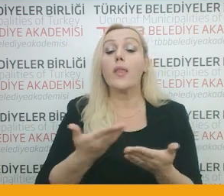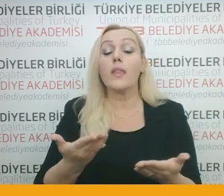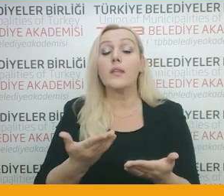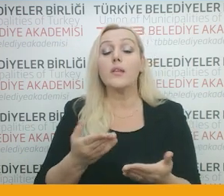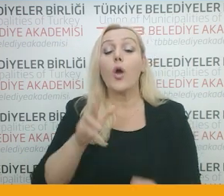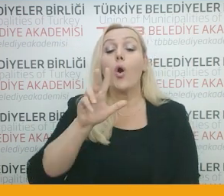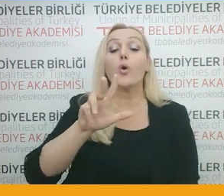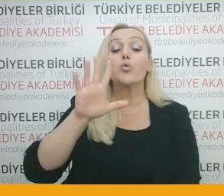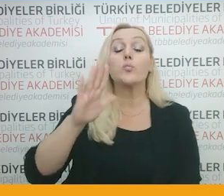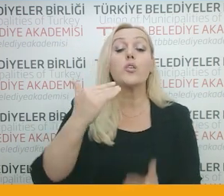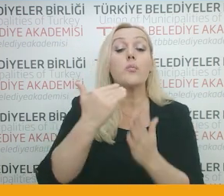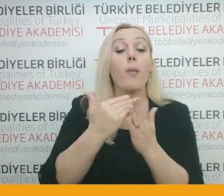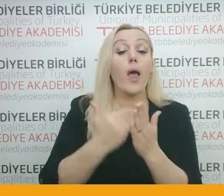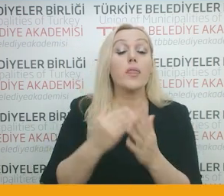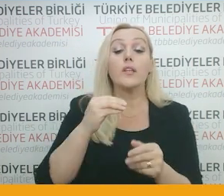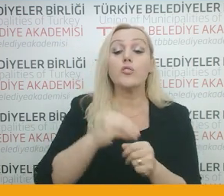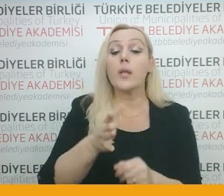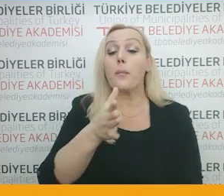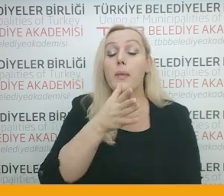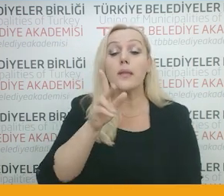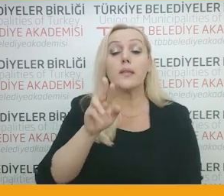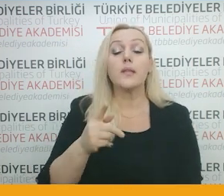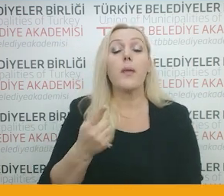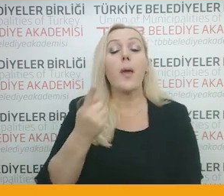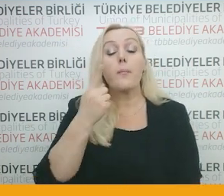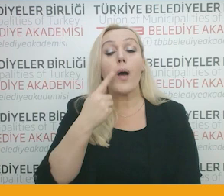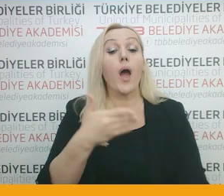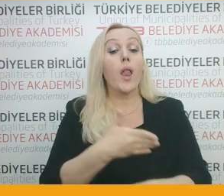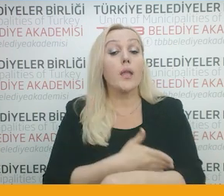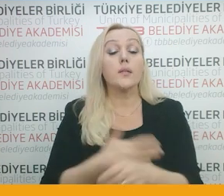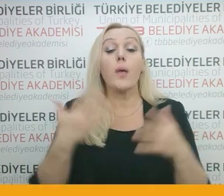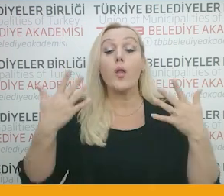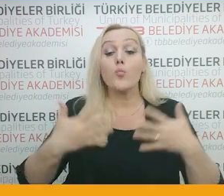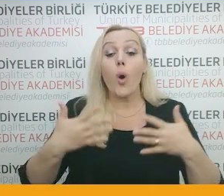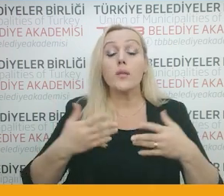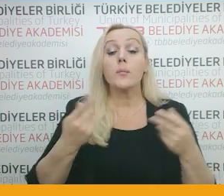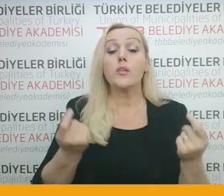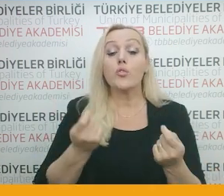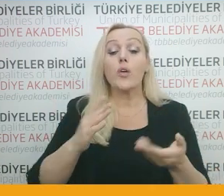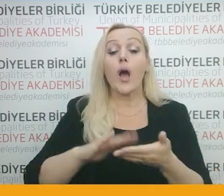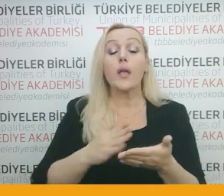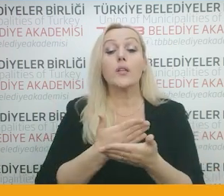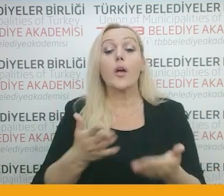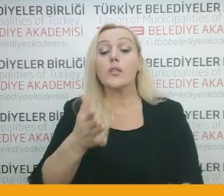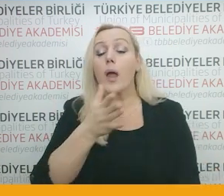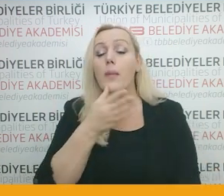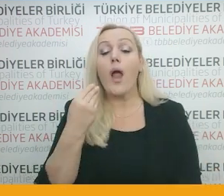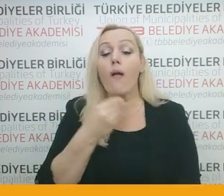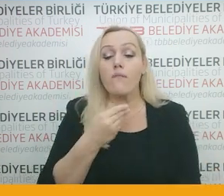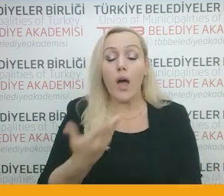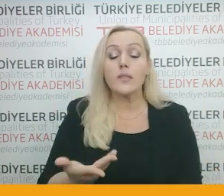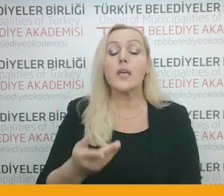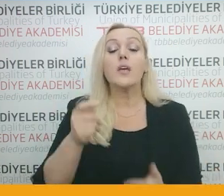bölümde 35. maddede bildiğiniz gibi malzemelerde muhasebe birimlerinde çalışan arkadaşlar bilirler. Avans kredi